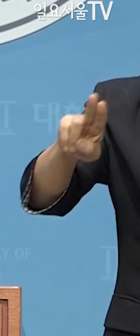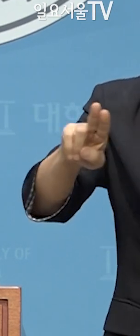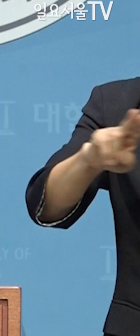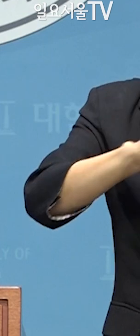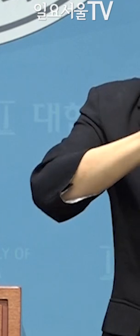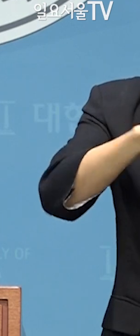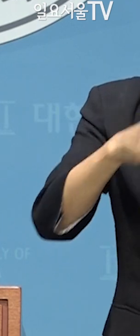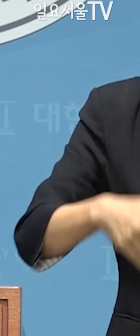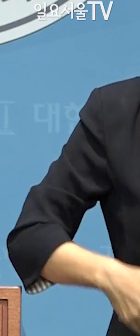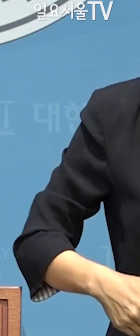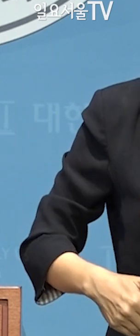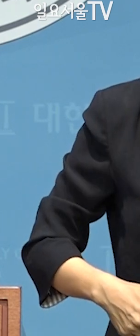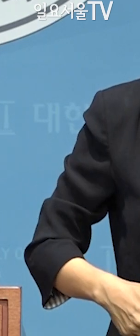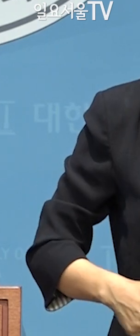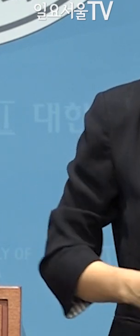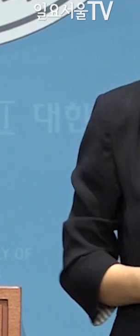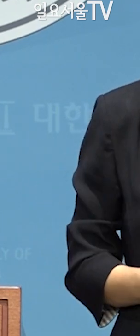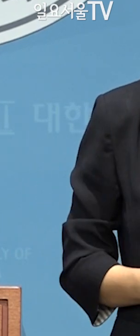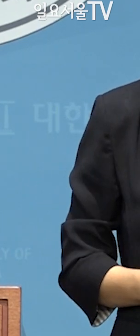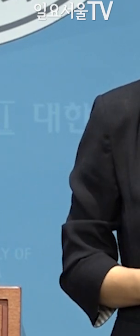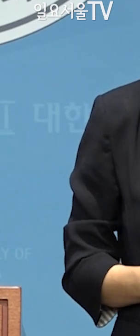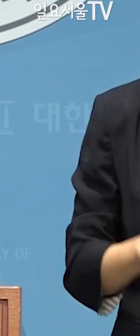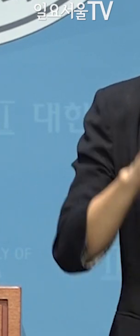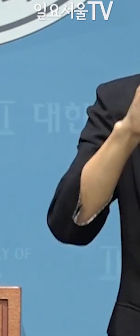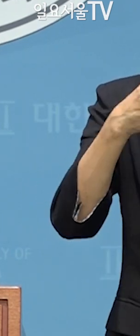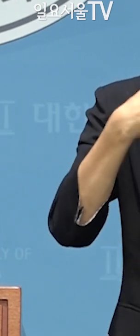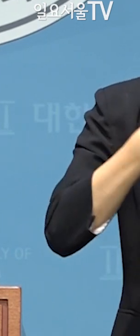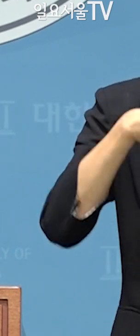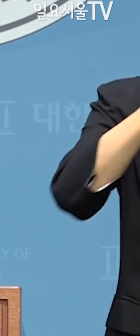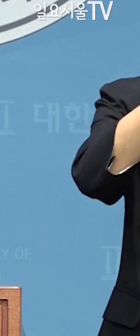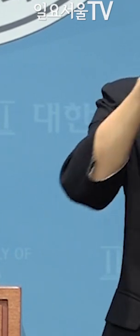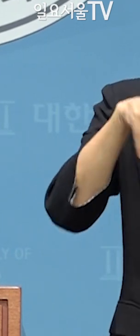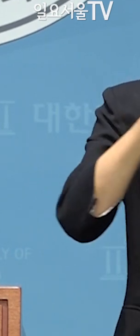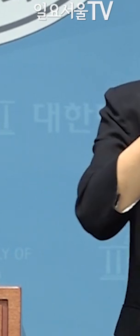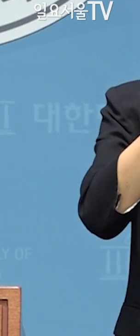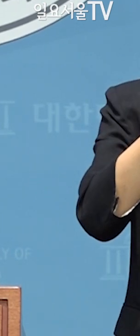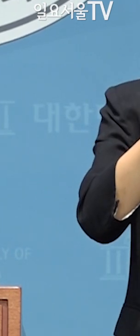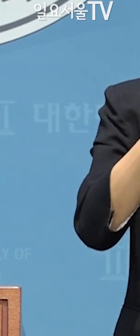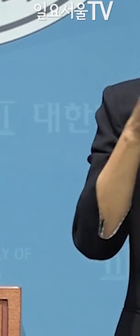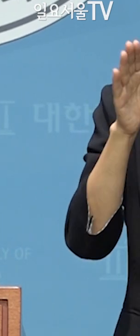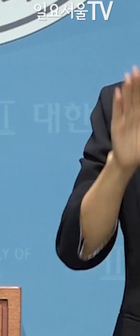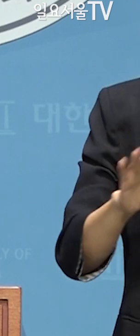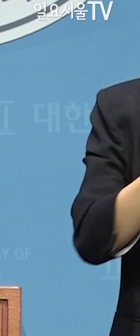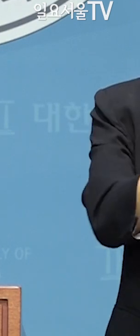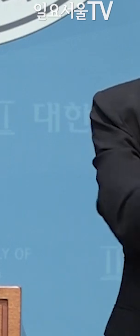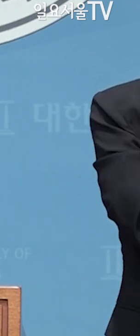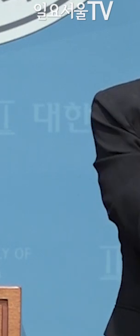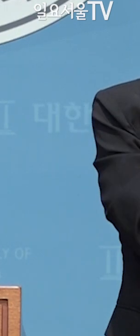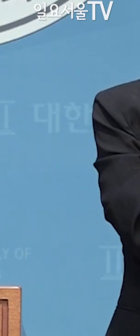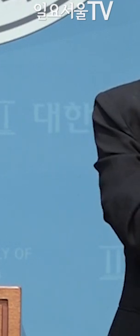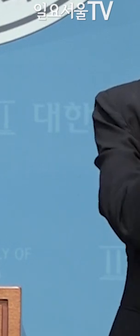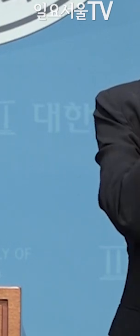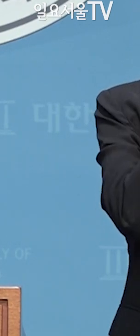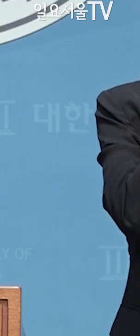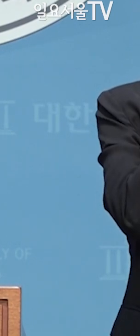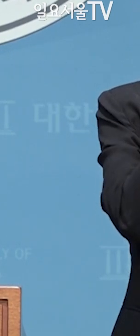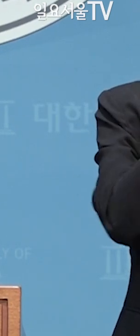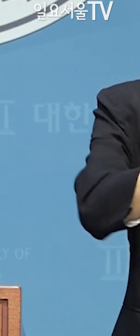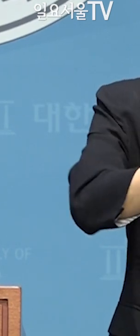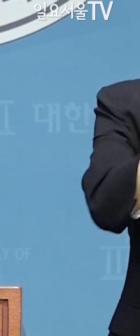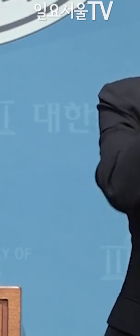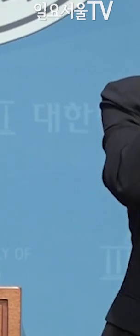논의가 필요합니다 그러나 국가적 위기 상황에도 야당은 정파적 이익을 키우는데만